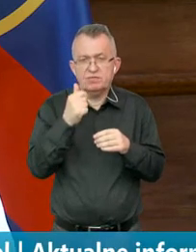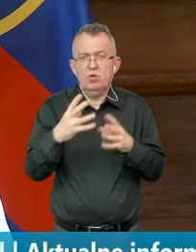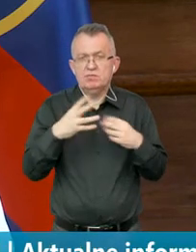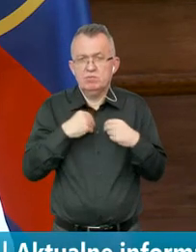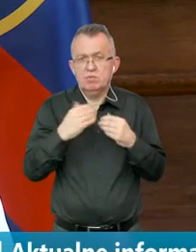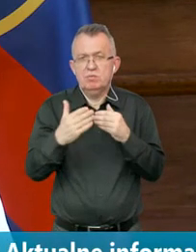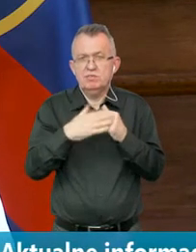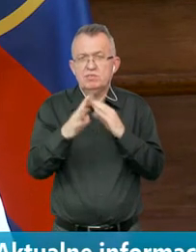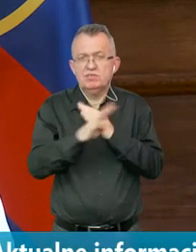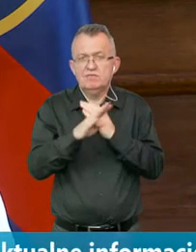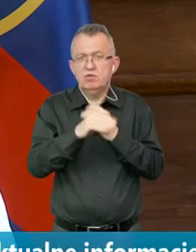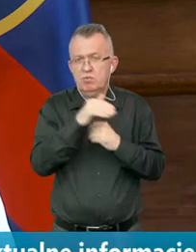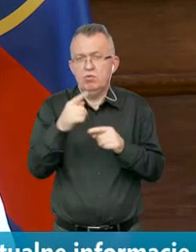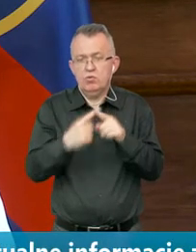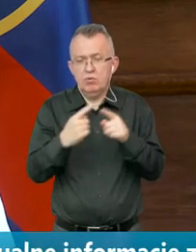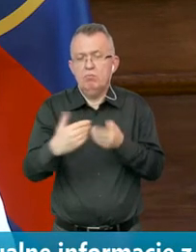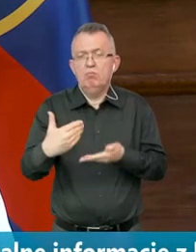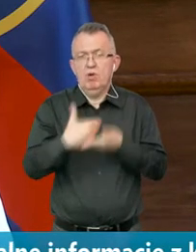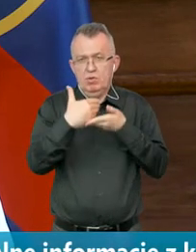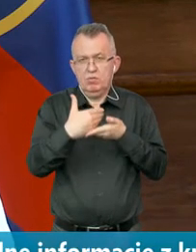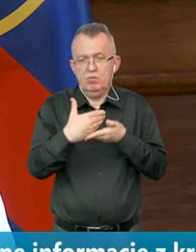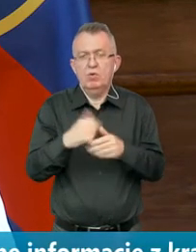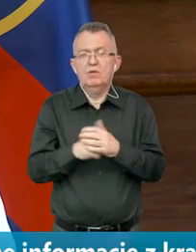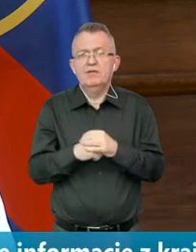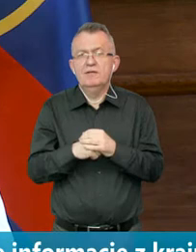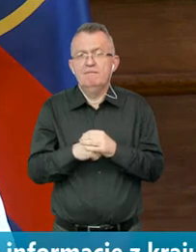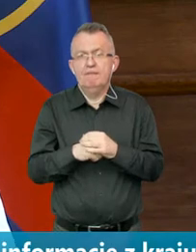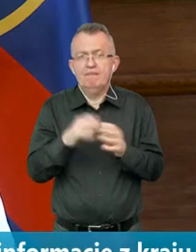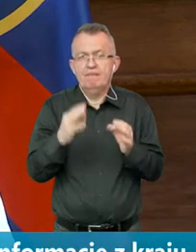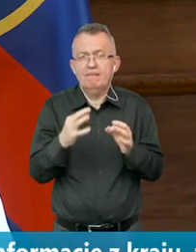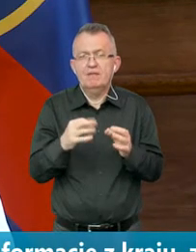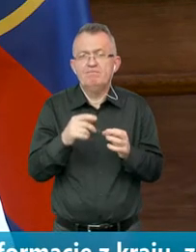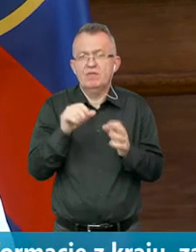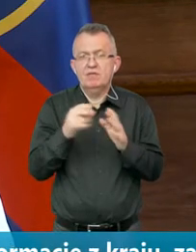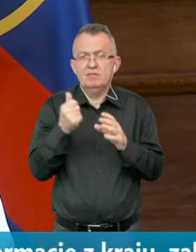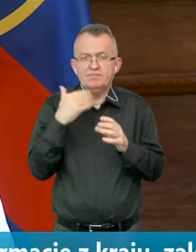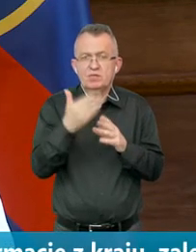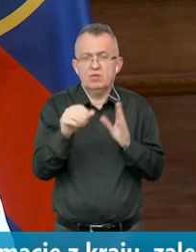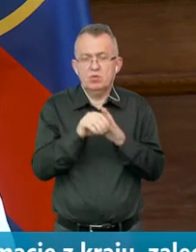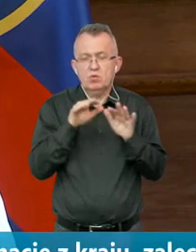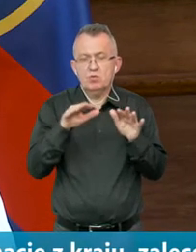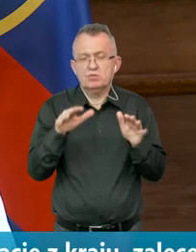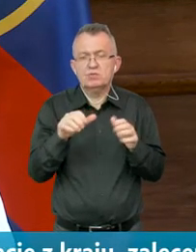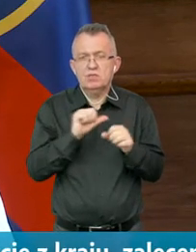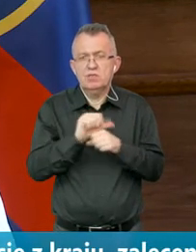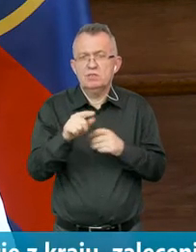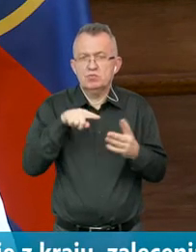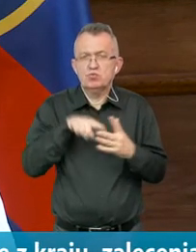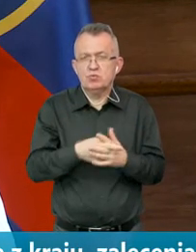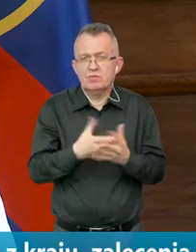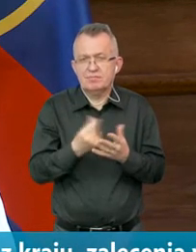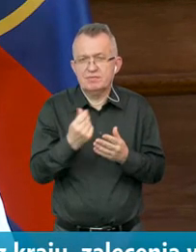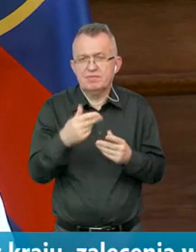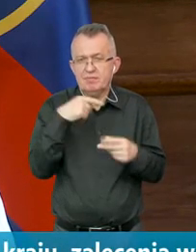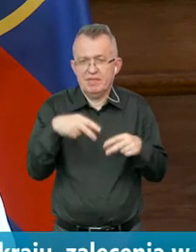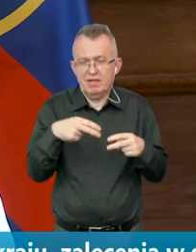ponad 90 milionów i to nam bardzo pomogło w zeszłym roku, ponieważ zasypało nam w dużej części dziurę budżetową